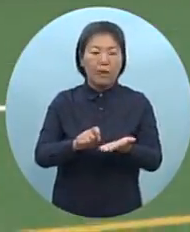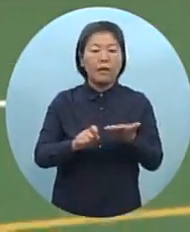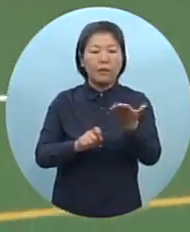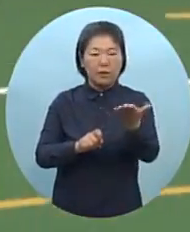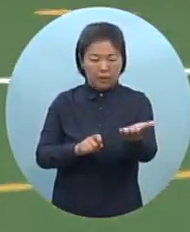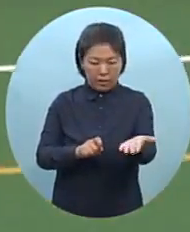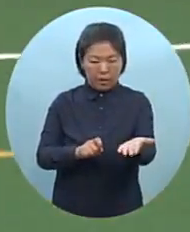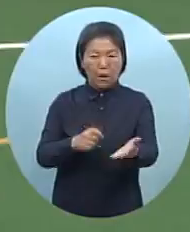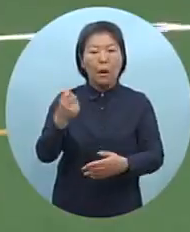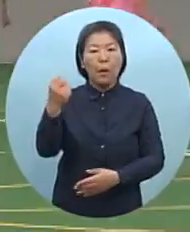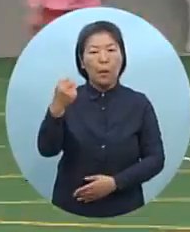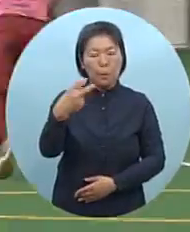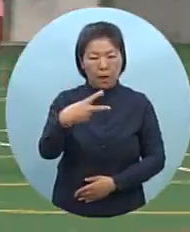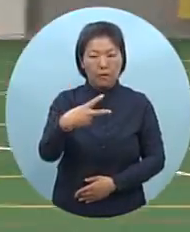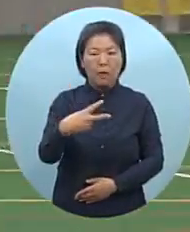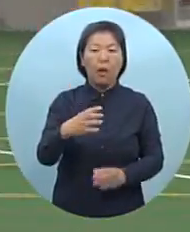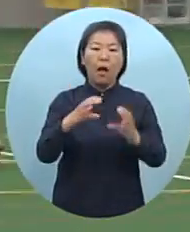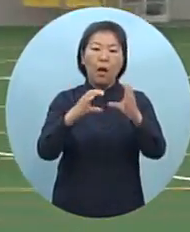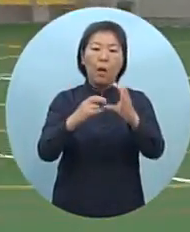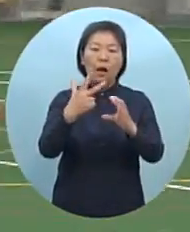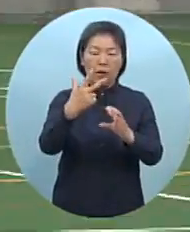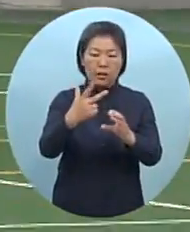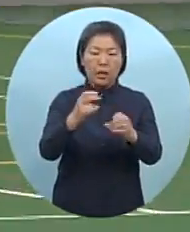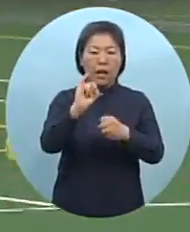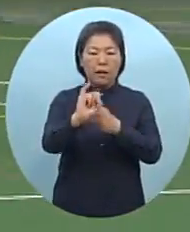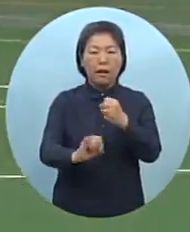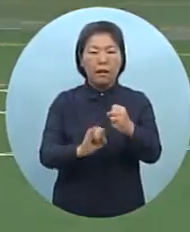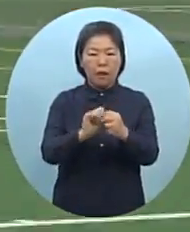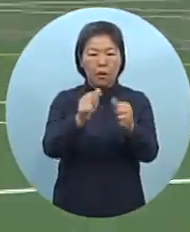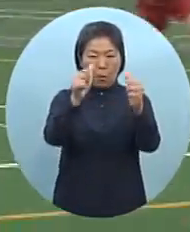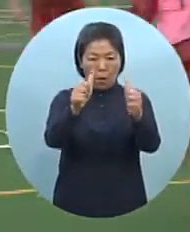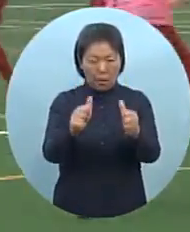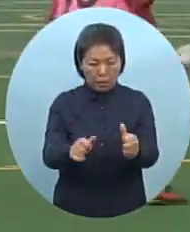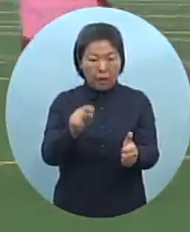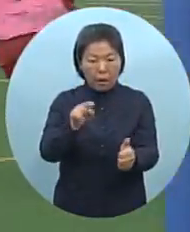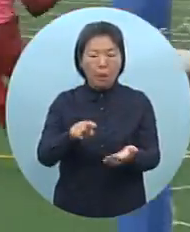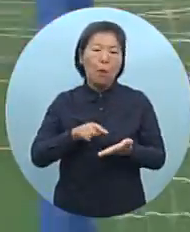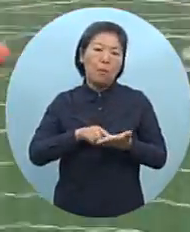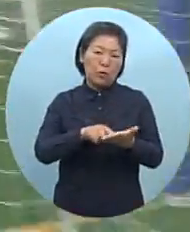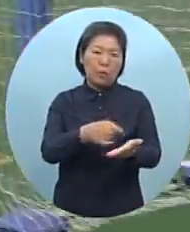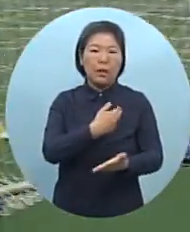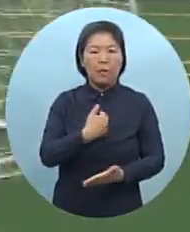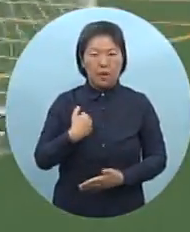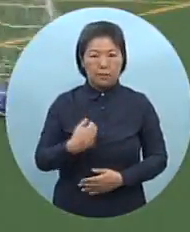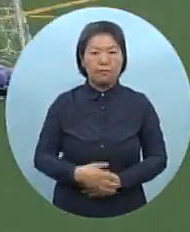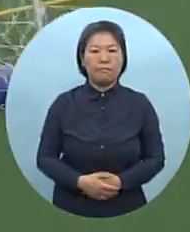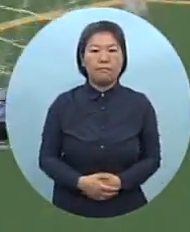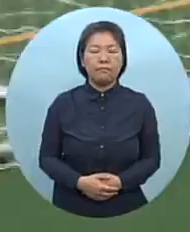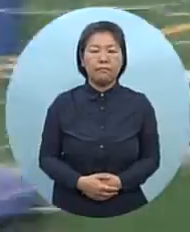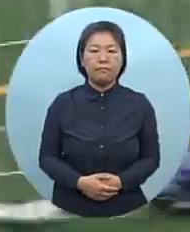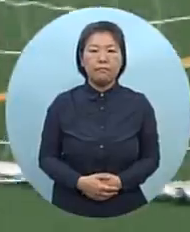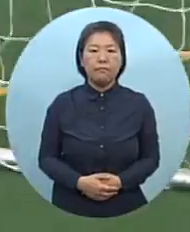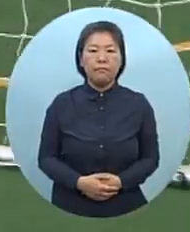して窓口へお持ちいただくか予案内システムをご利用